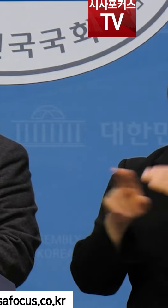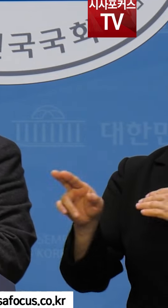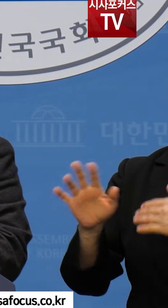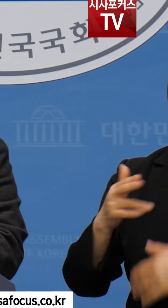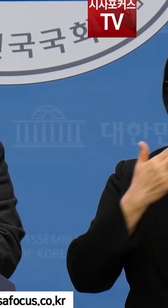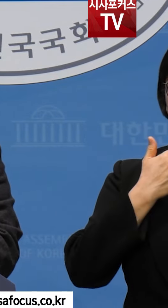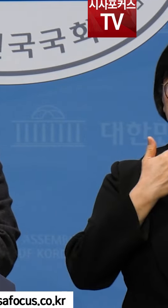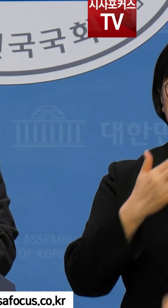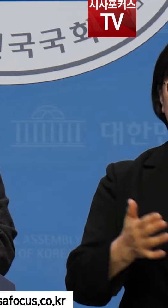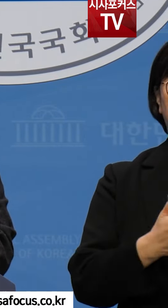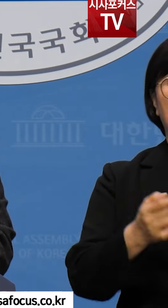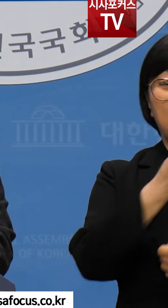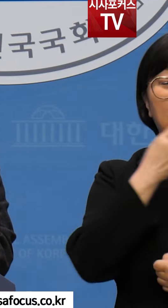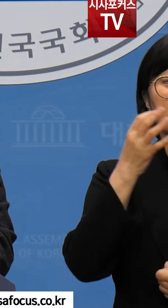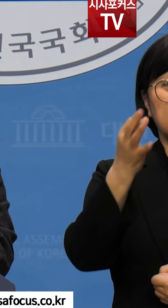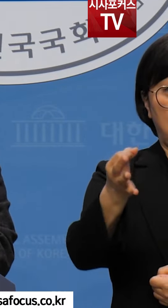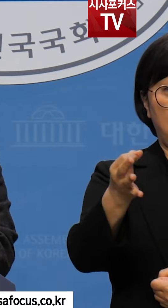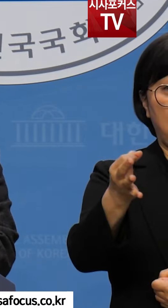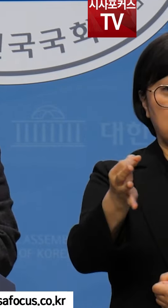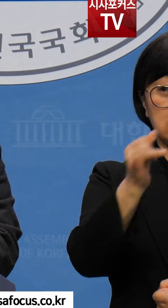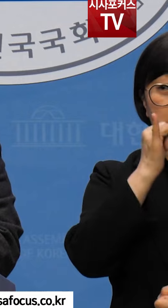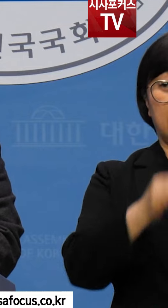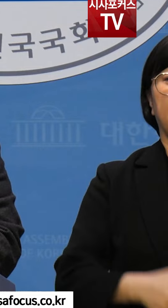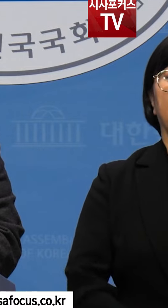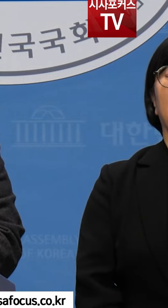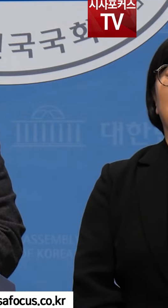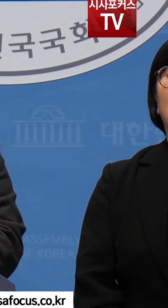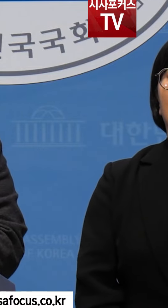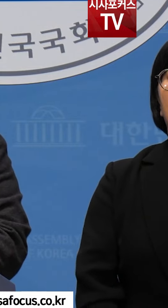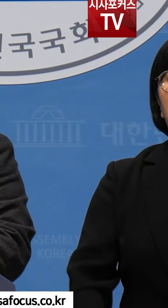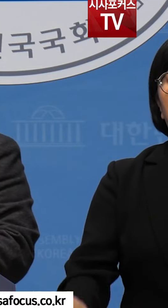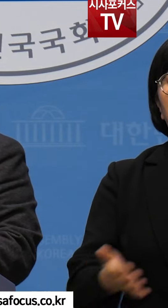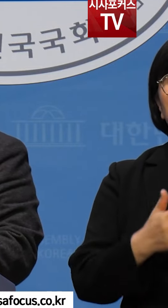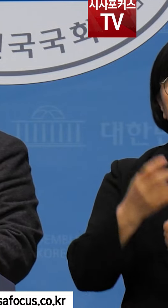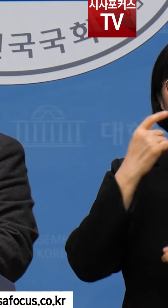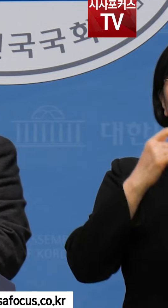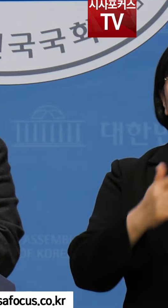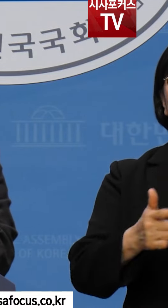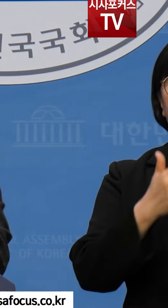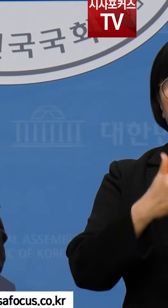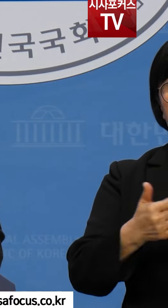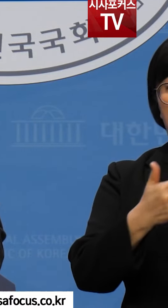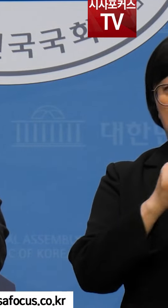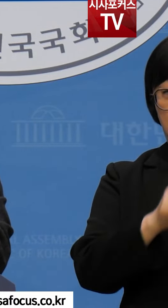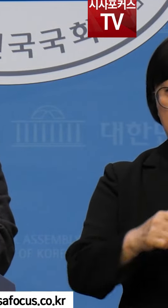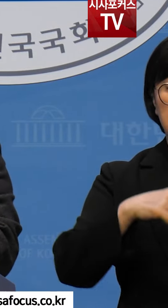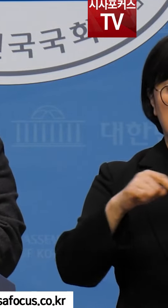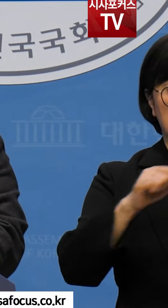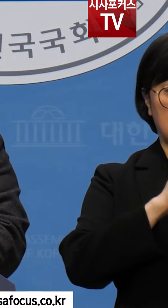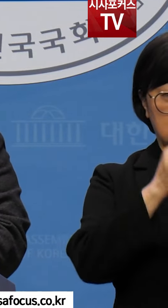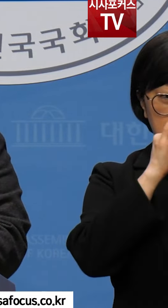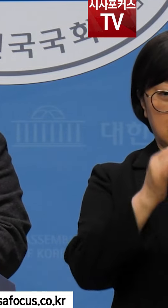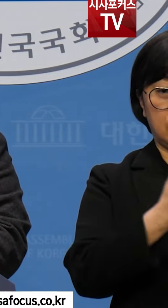없죠. 거기다 보증금까지 거액을 냅니다. 그리고 소나무당의 대표가 돼서 정치활동 하신